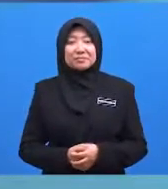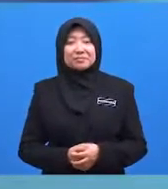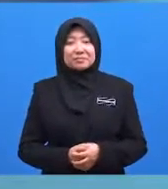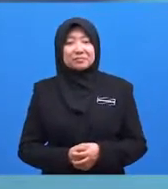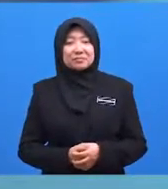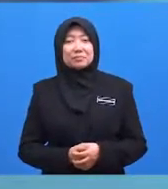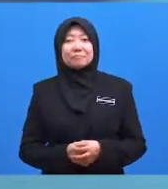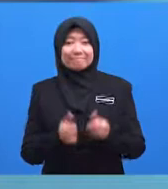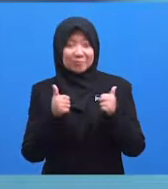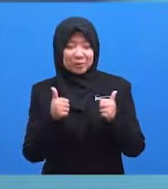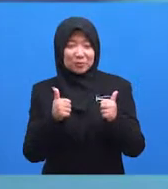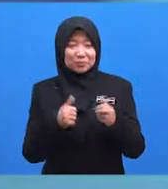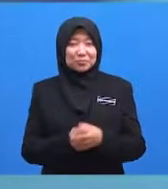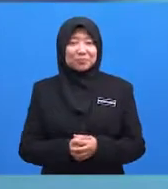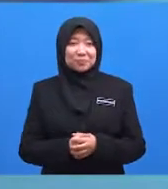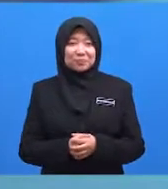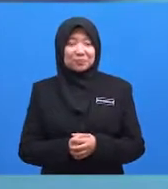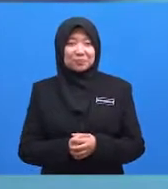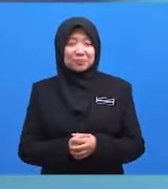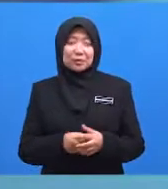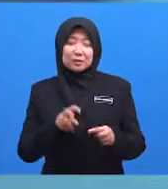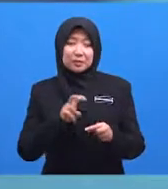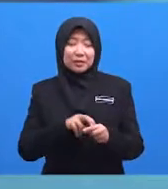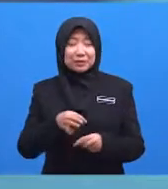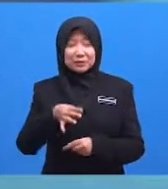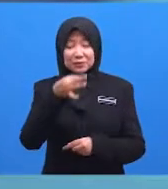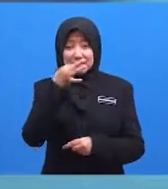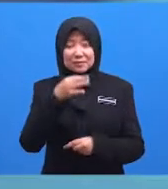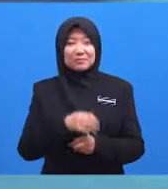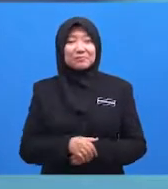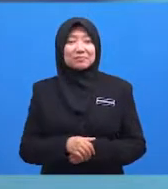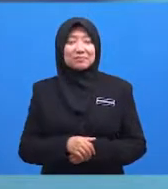Ya, bagus. French fries.